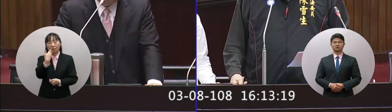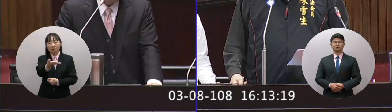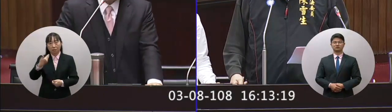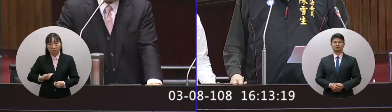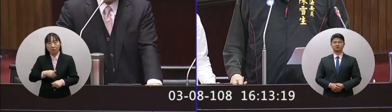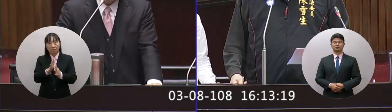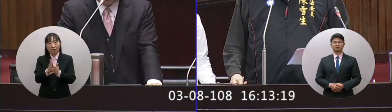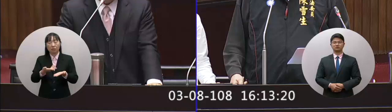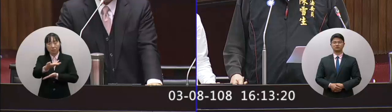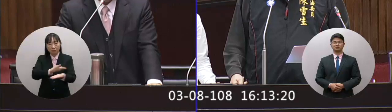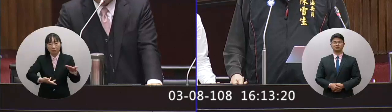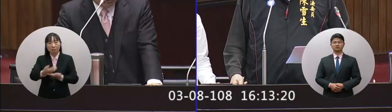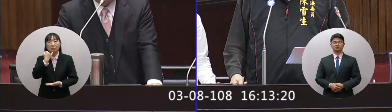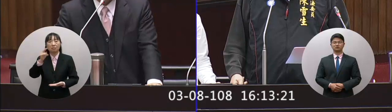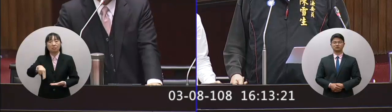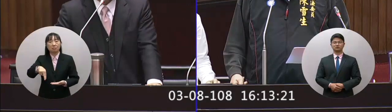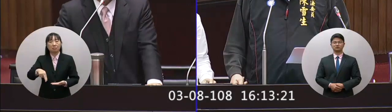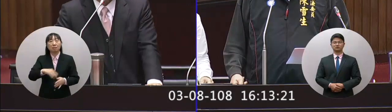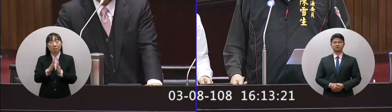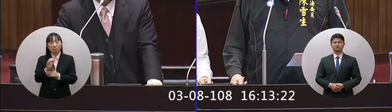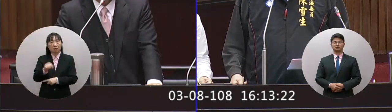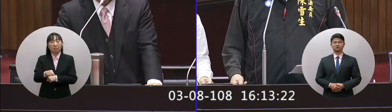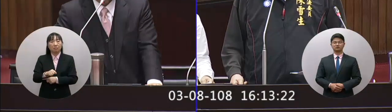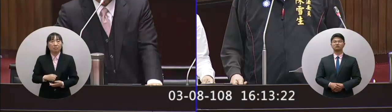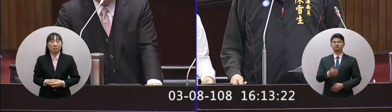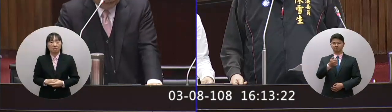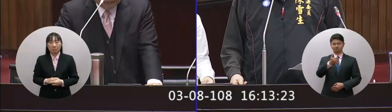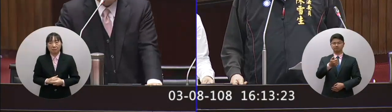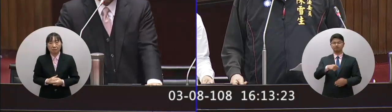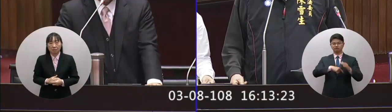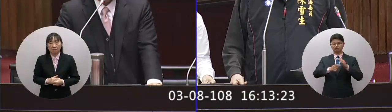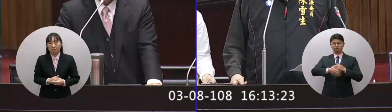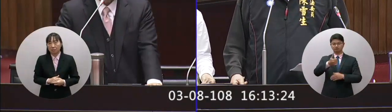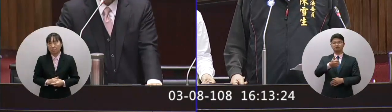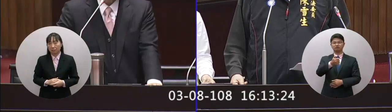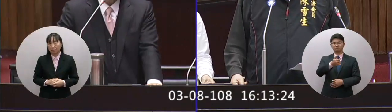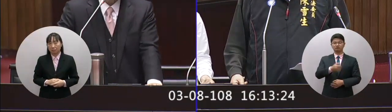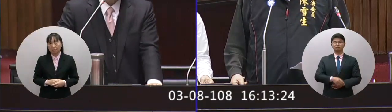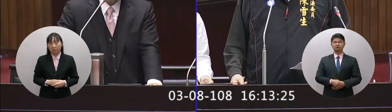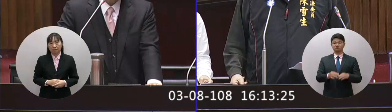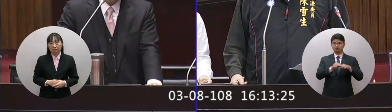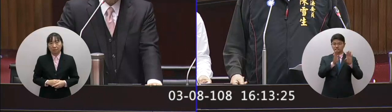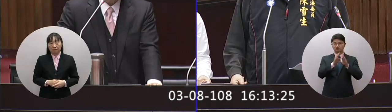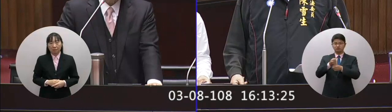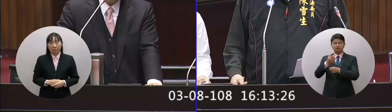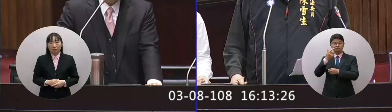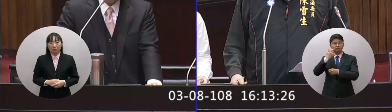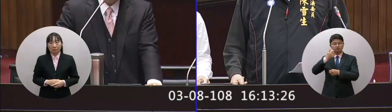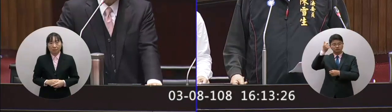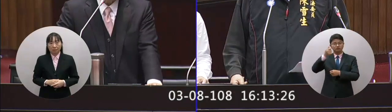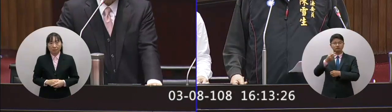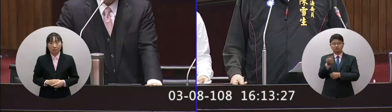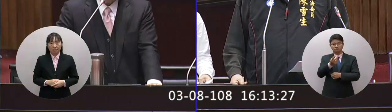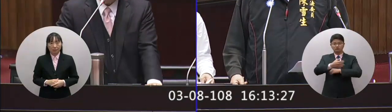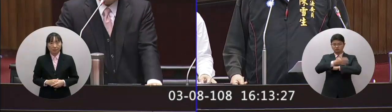通互惠互利，我都赞成。 谢谢院长。我想金门跟马祖两地的县长啊，